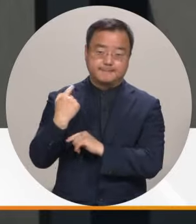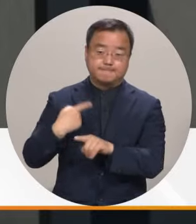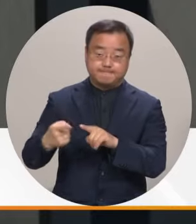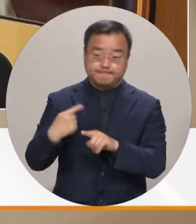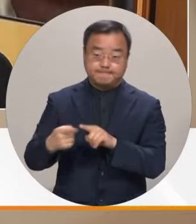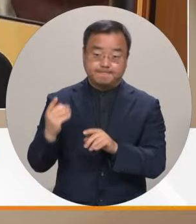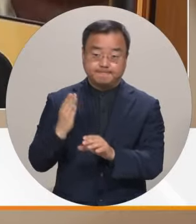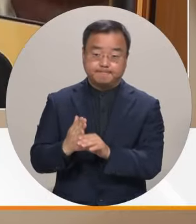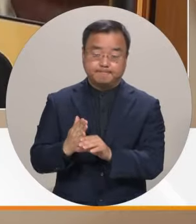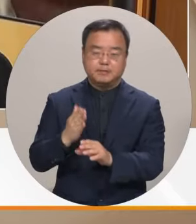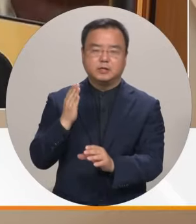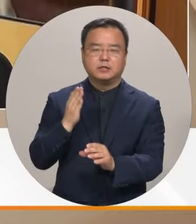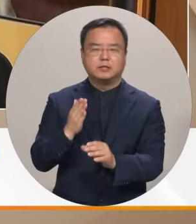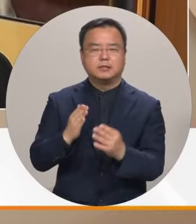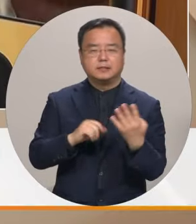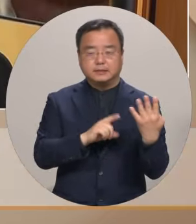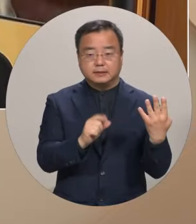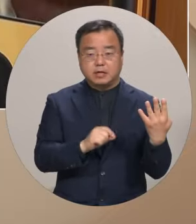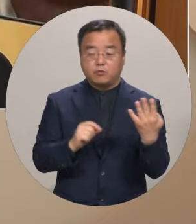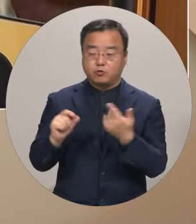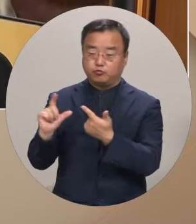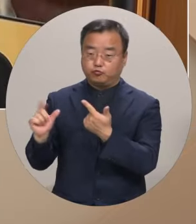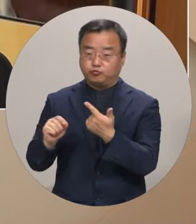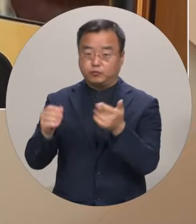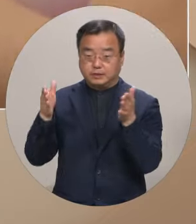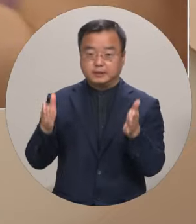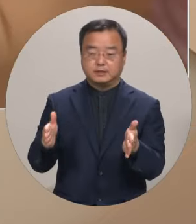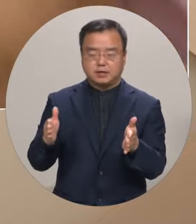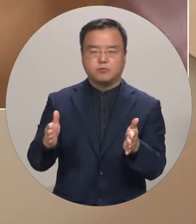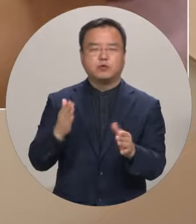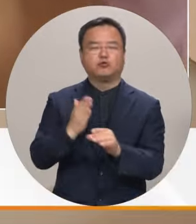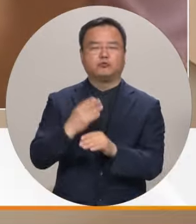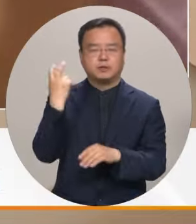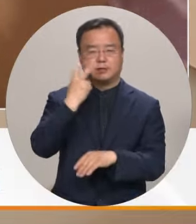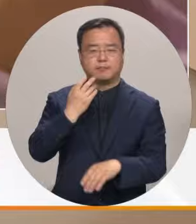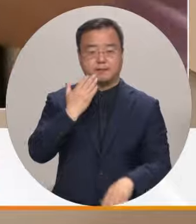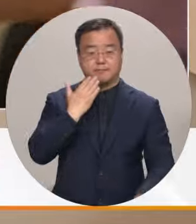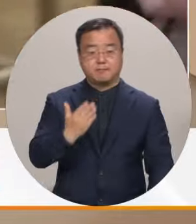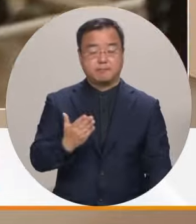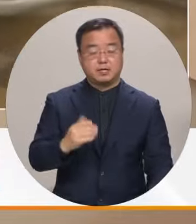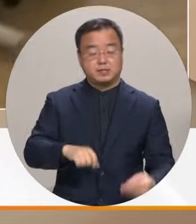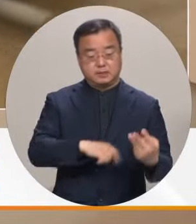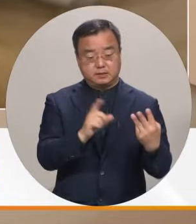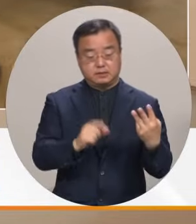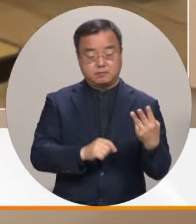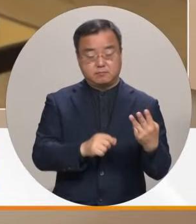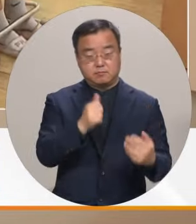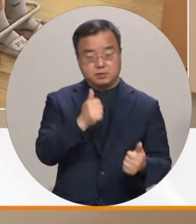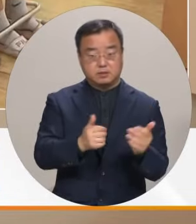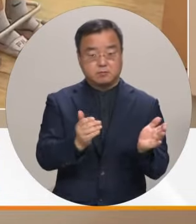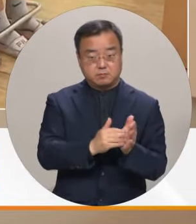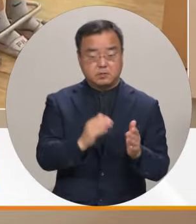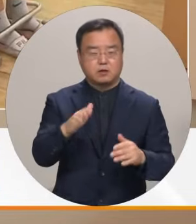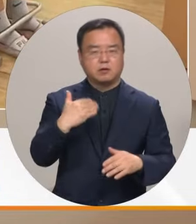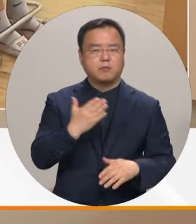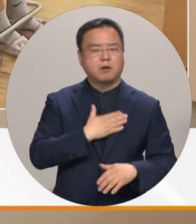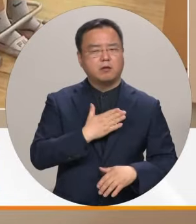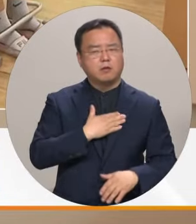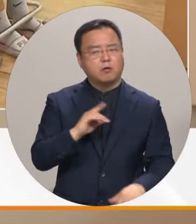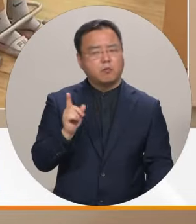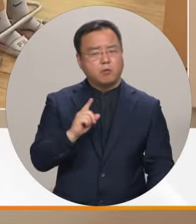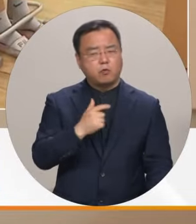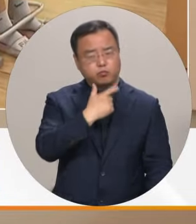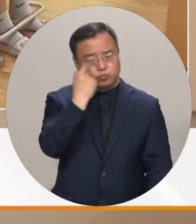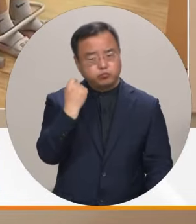때문에 중간 점검의 기회로 삼아야 될 거 같습니다 왜냐 면 3월 달 애들이 시험을 보고 나서 자기가 뭐가 좀